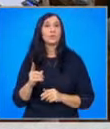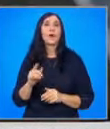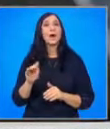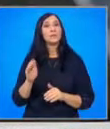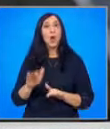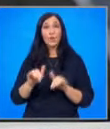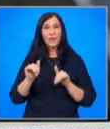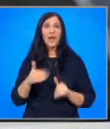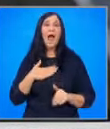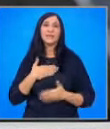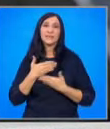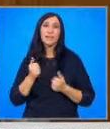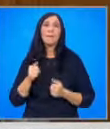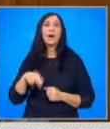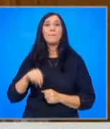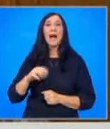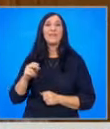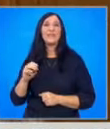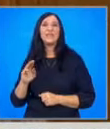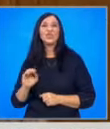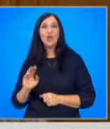Аз падишах нямам, нито цар.